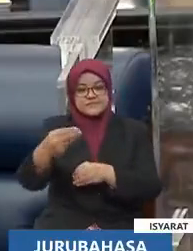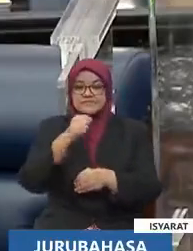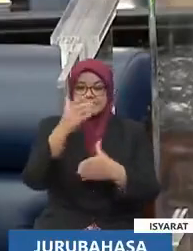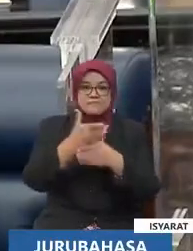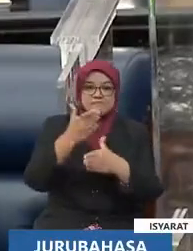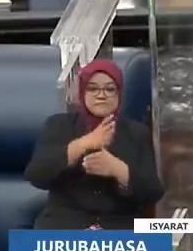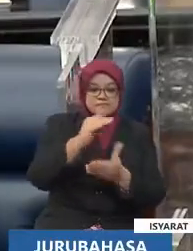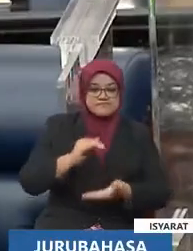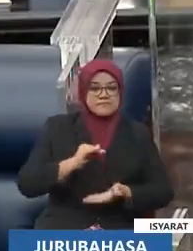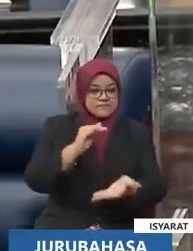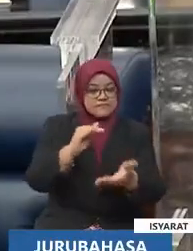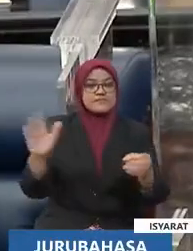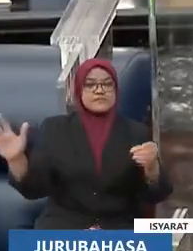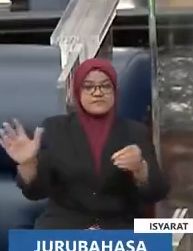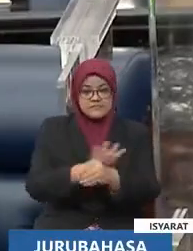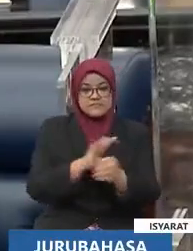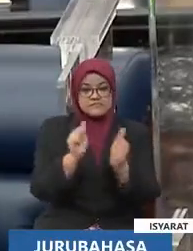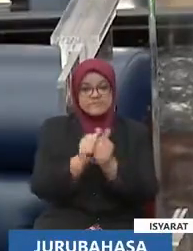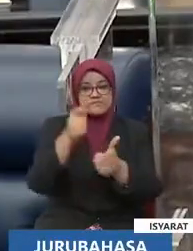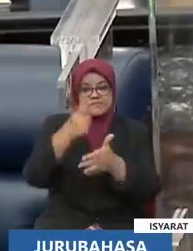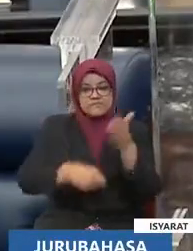terjejas dan bakalan sentiasa mencukupi dengan harga yang